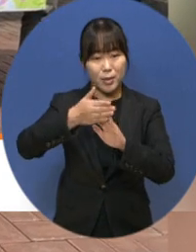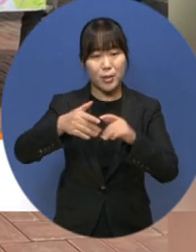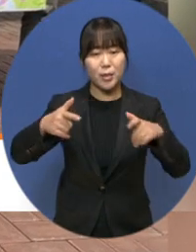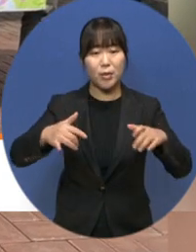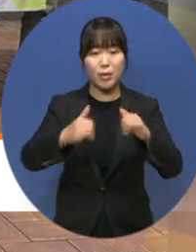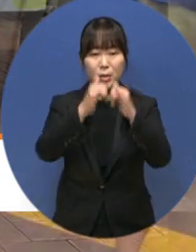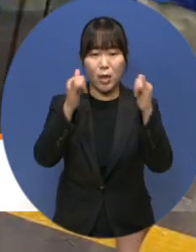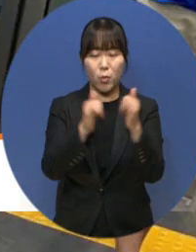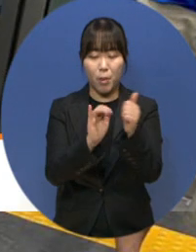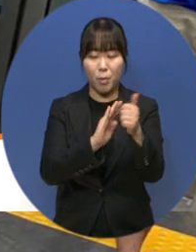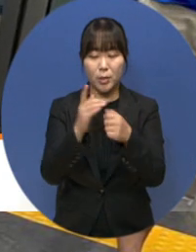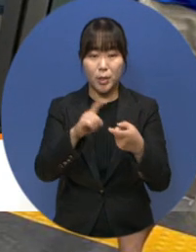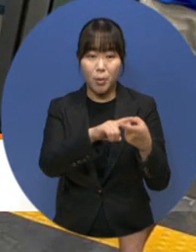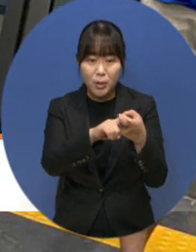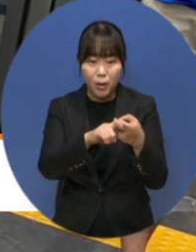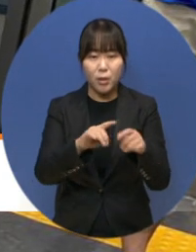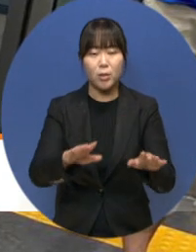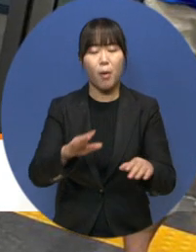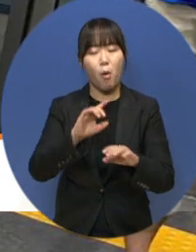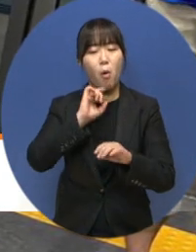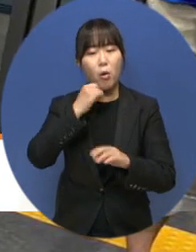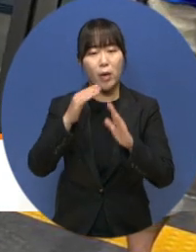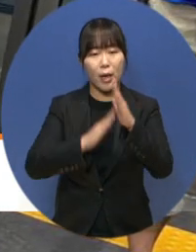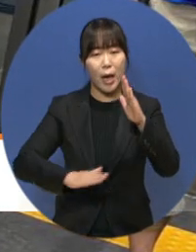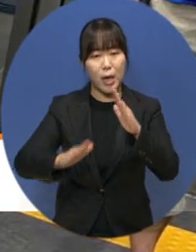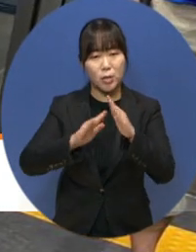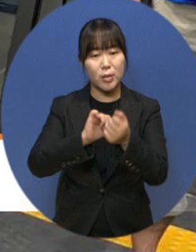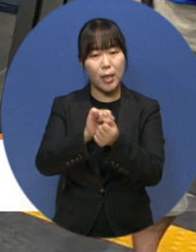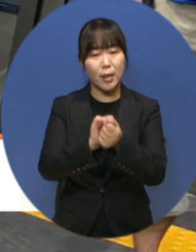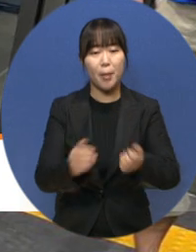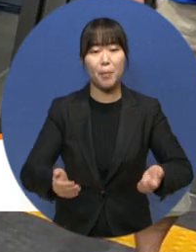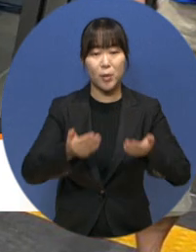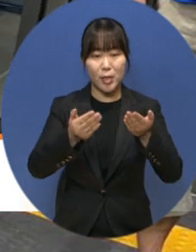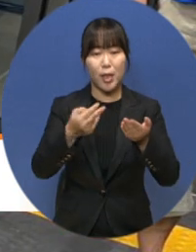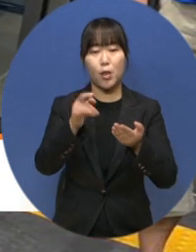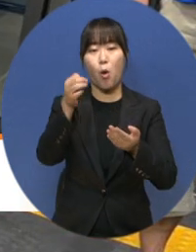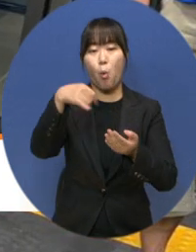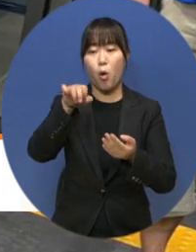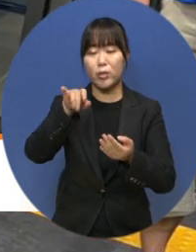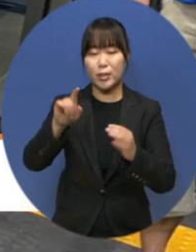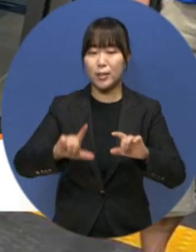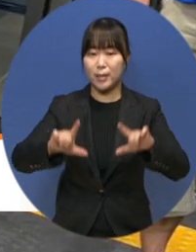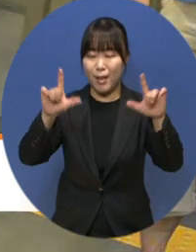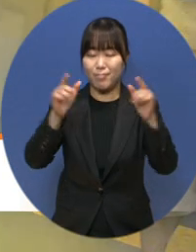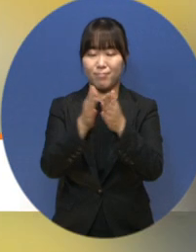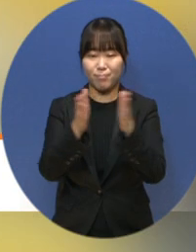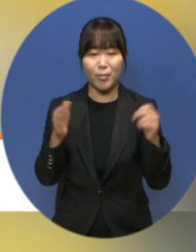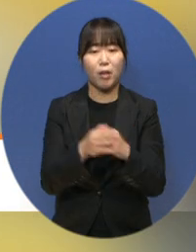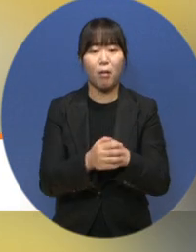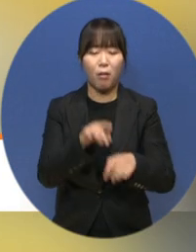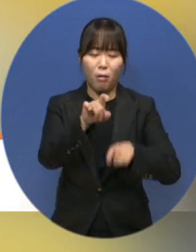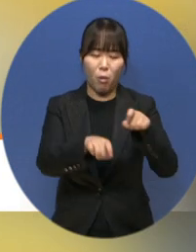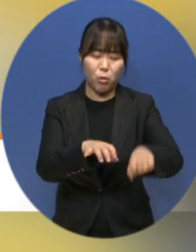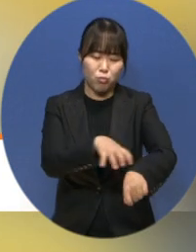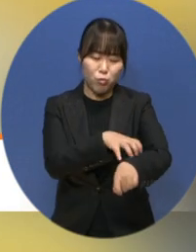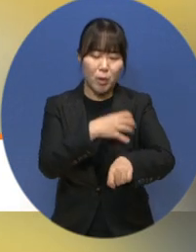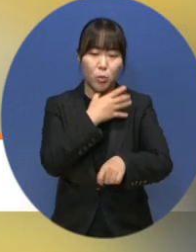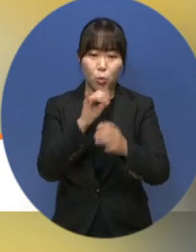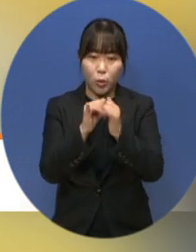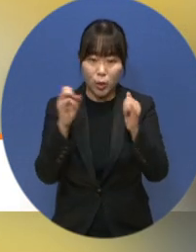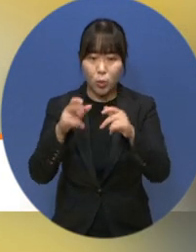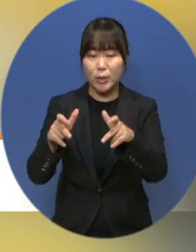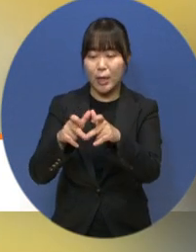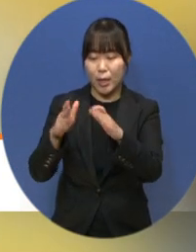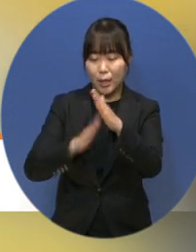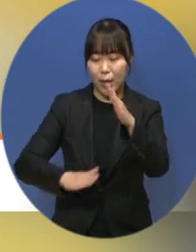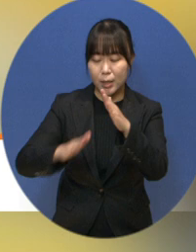지역사회보장협의체가 저소득가족 세탁봉사 더 워시데이를 실시했습니다. 이 행사는 거동이 불편한 노인과